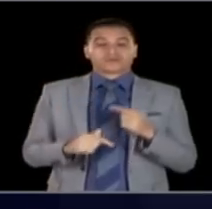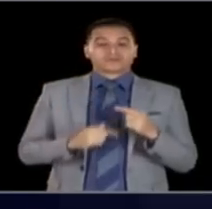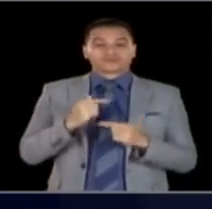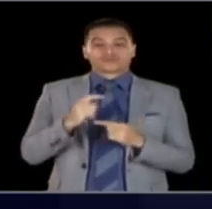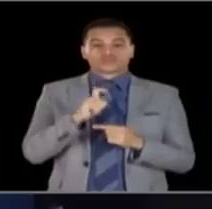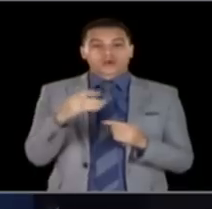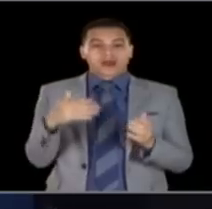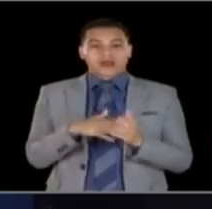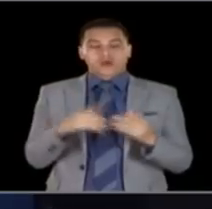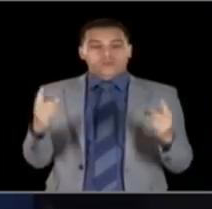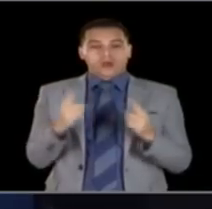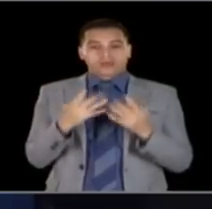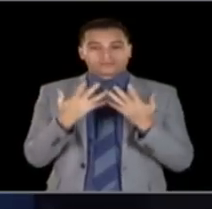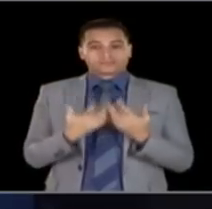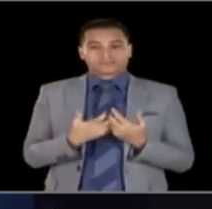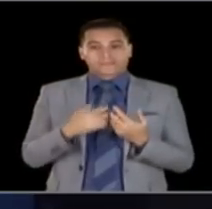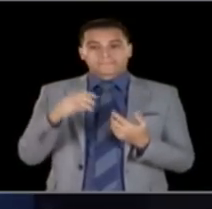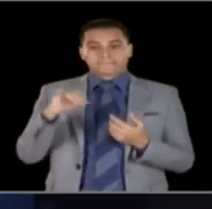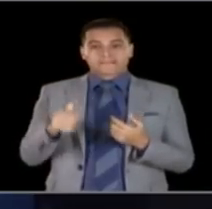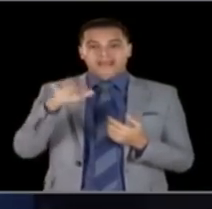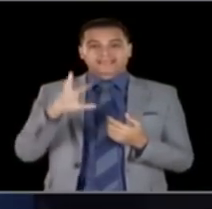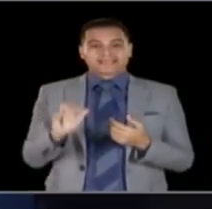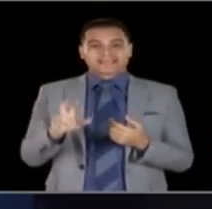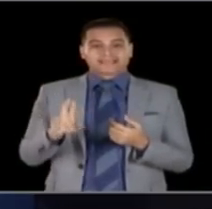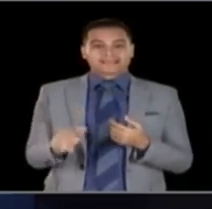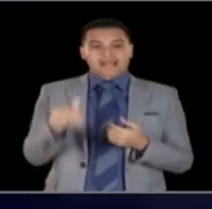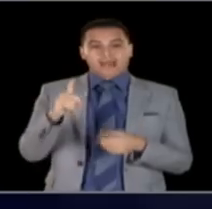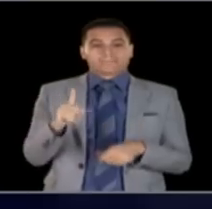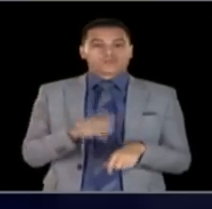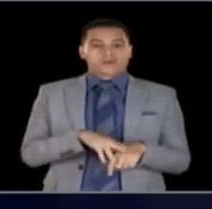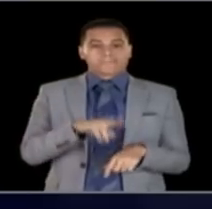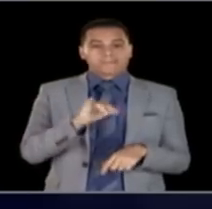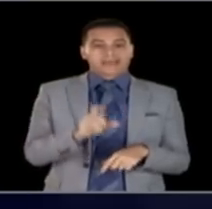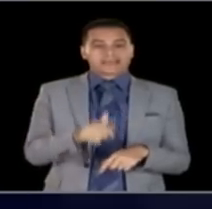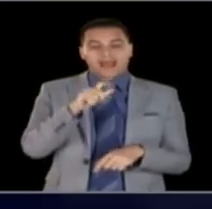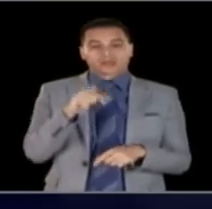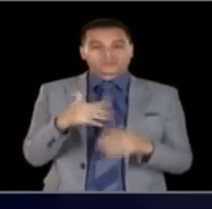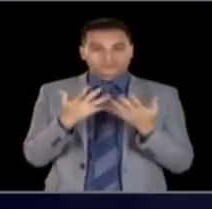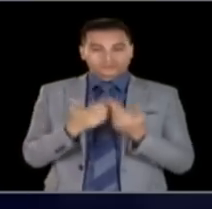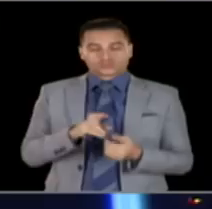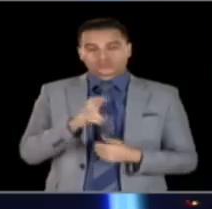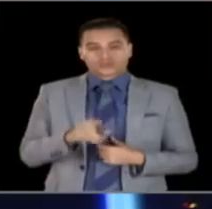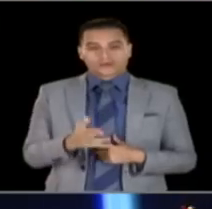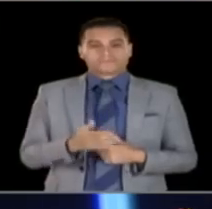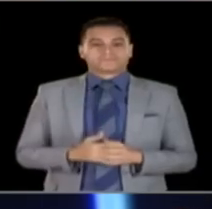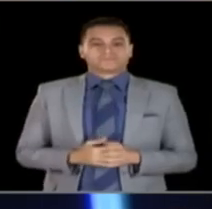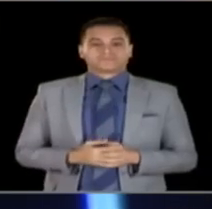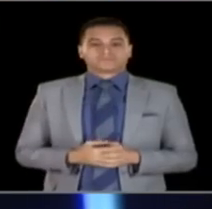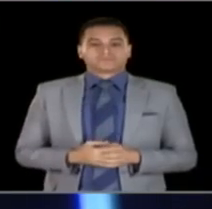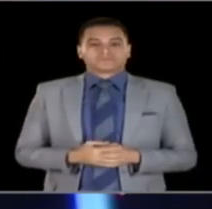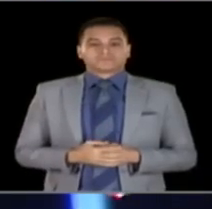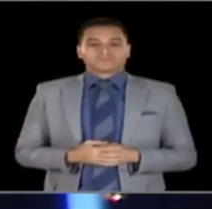سؤال، واحد لواحد، مهتاب ومنال، منال ومهتاب، قدرات ذهنية. والسؤال هو